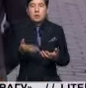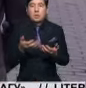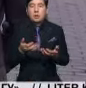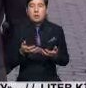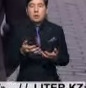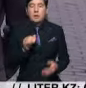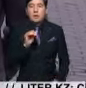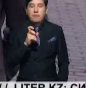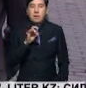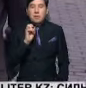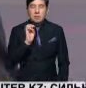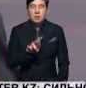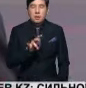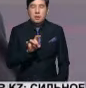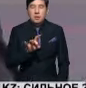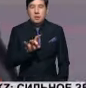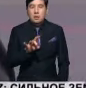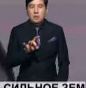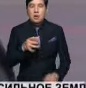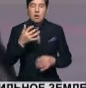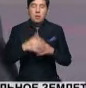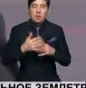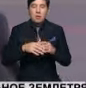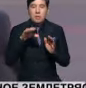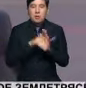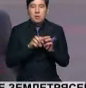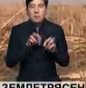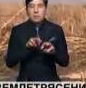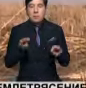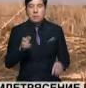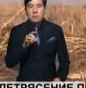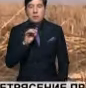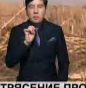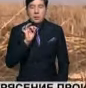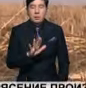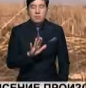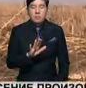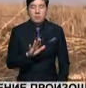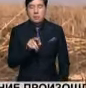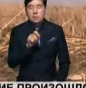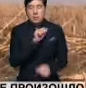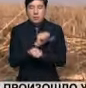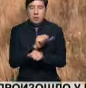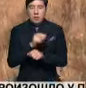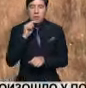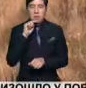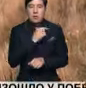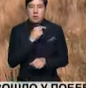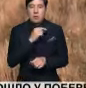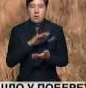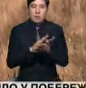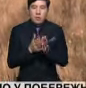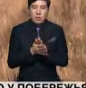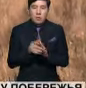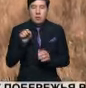Фермеры подозревают ценовой сговор со стороны посредников, а мажилисмен Эркебулан Мамбетов считает, что запрет на импорт российского зерна усугубил положение, так